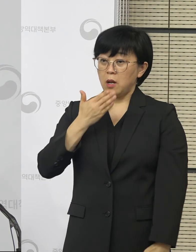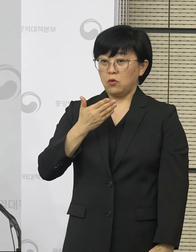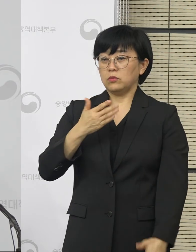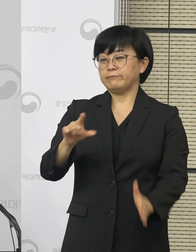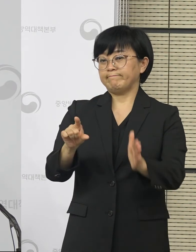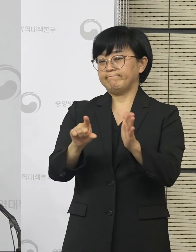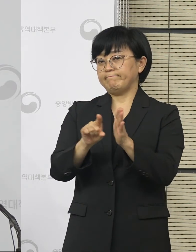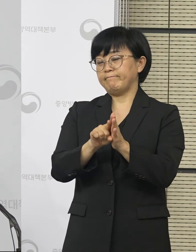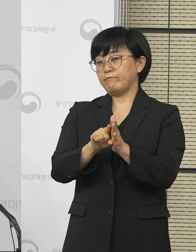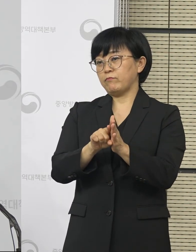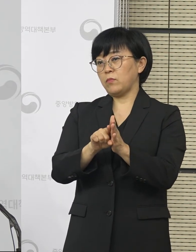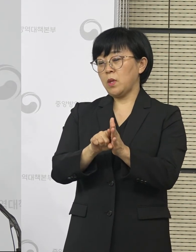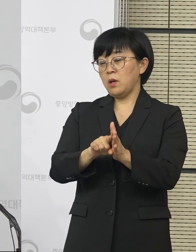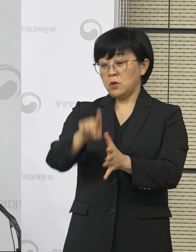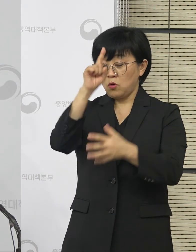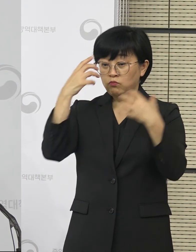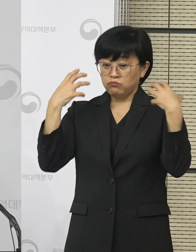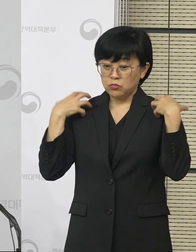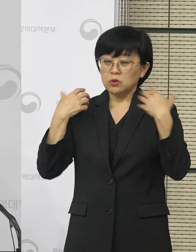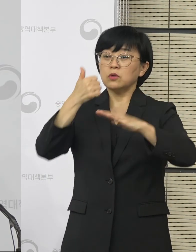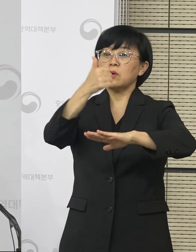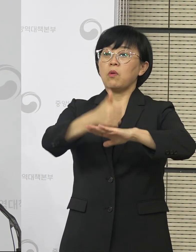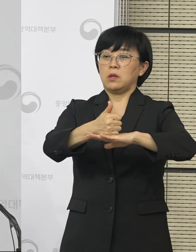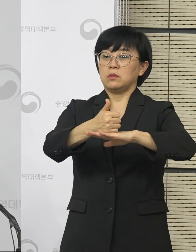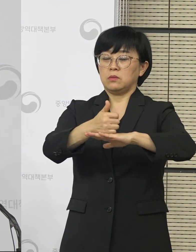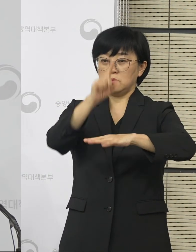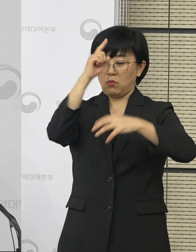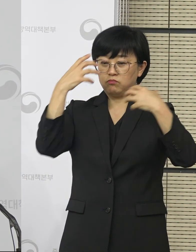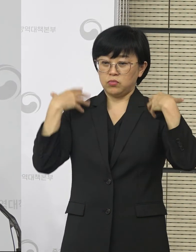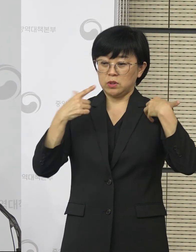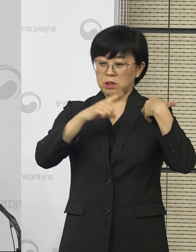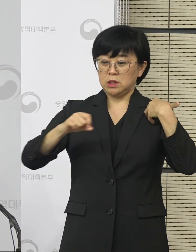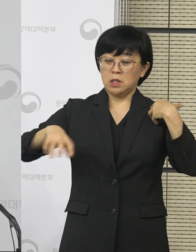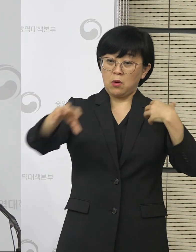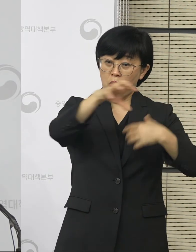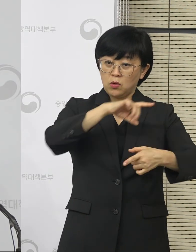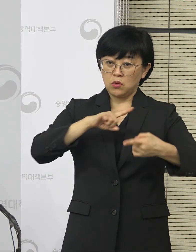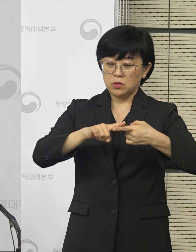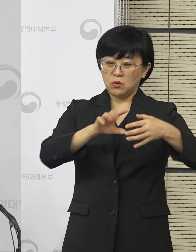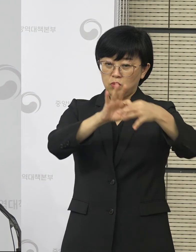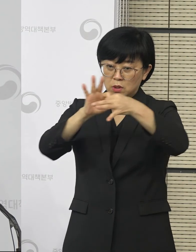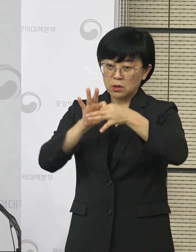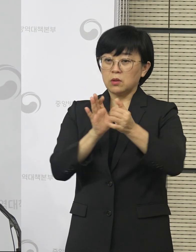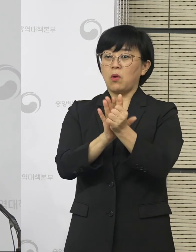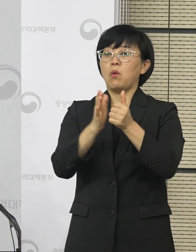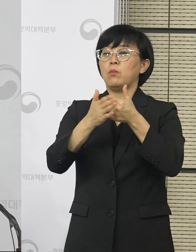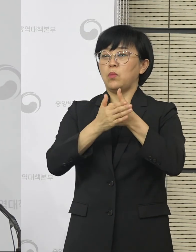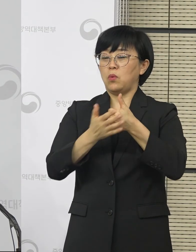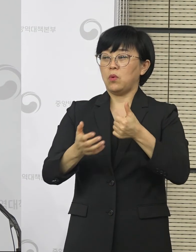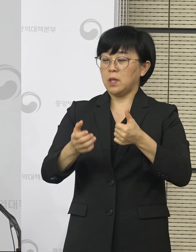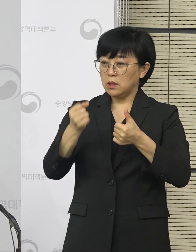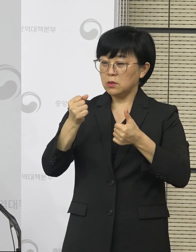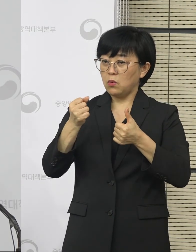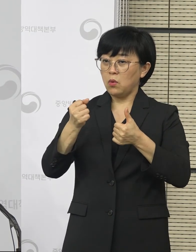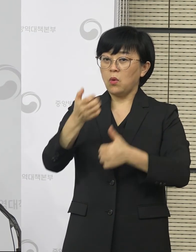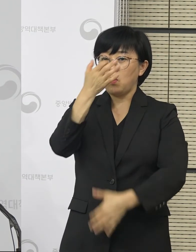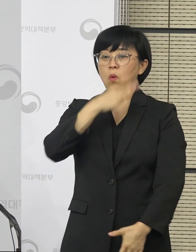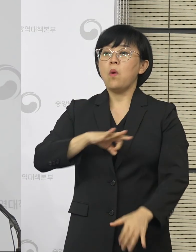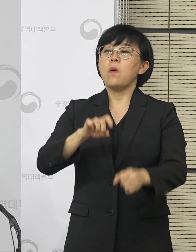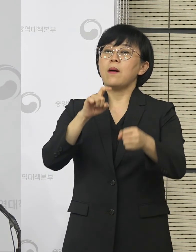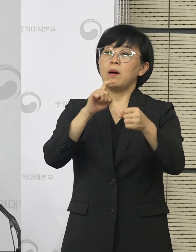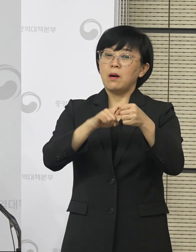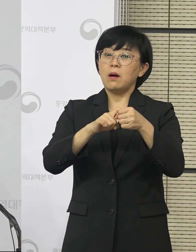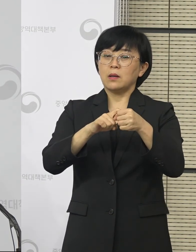가능할 걸로 판단하고 있습니다. 정부는 궁극적으로는 정부, 지자체, 민간 간 유기적인 협조를